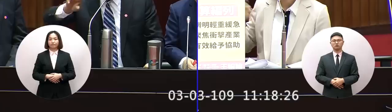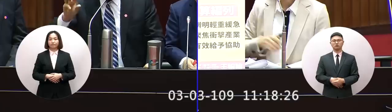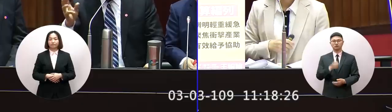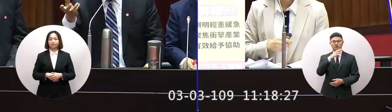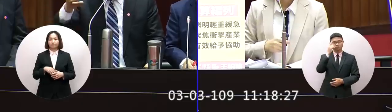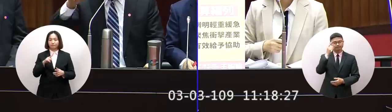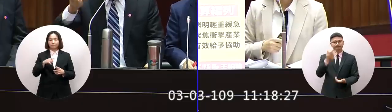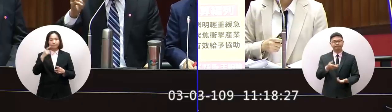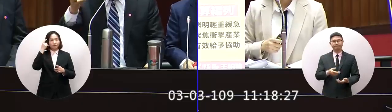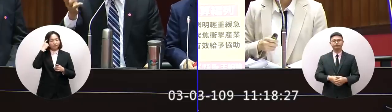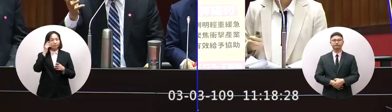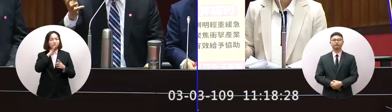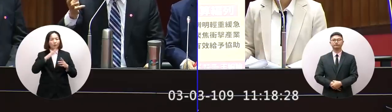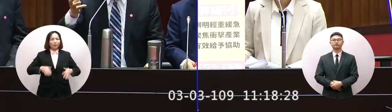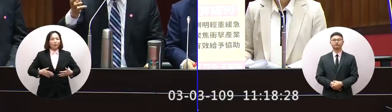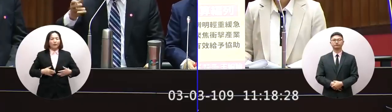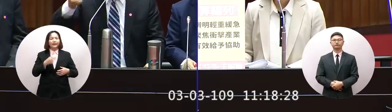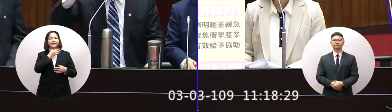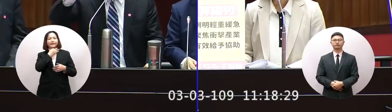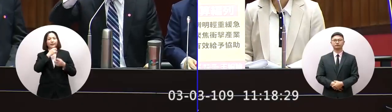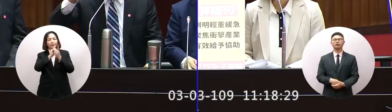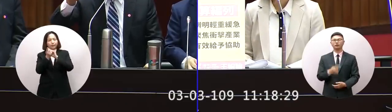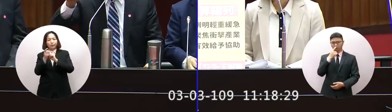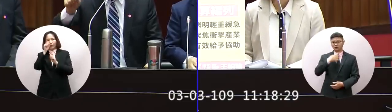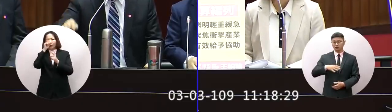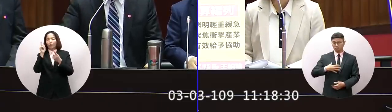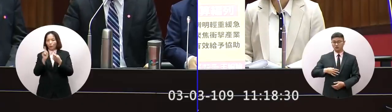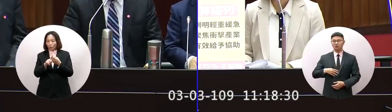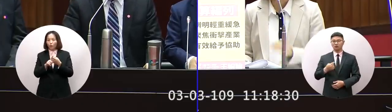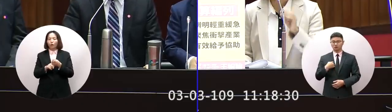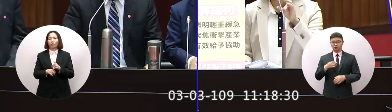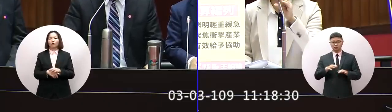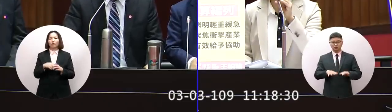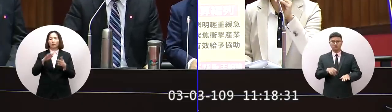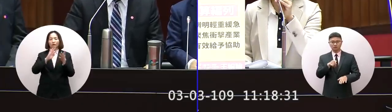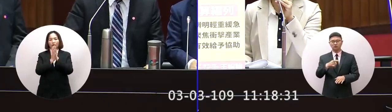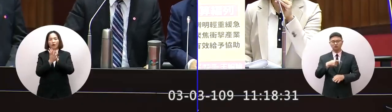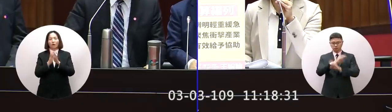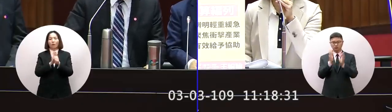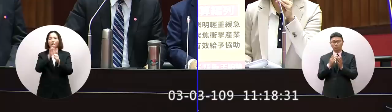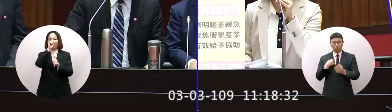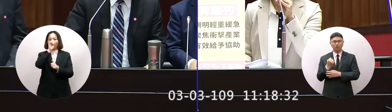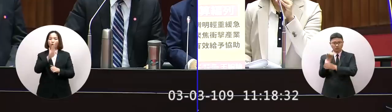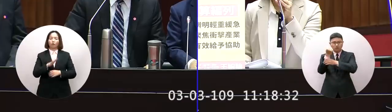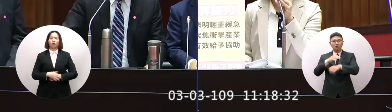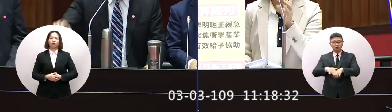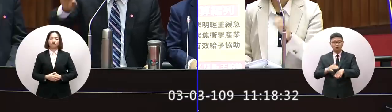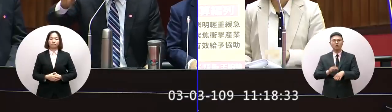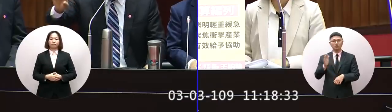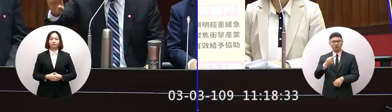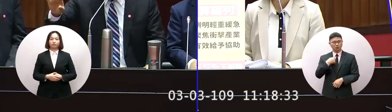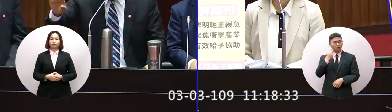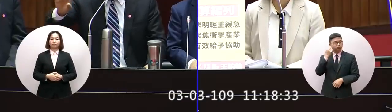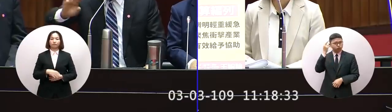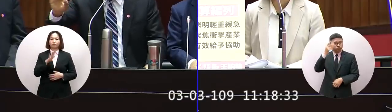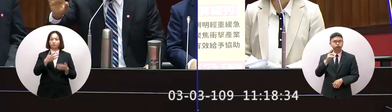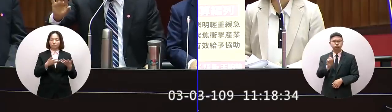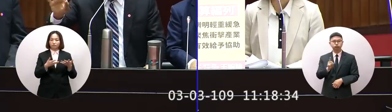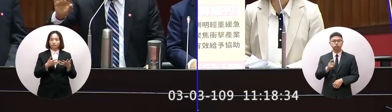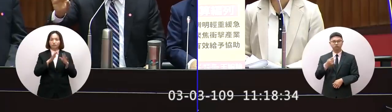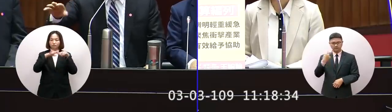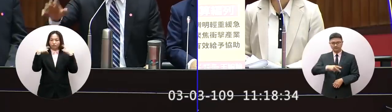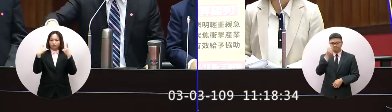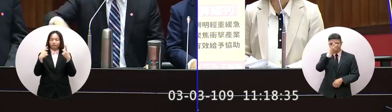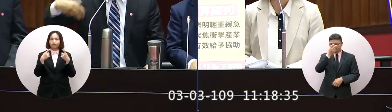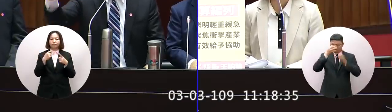那个化危机为转机啊， 我们理解，所以我们在政策推动上，我们绝对支持大力的推动。但是我觉得 有些是 平